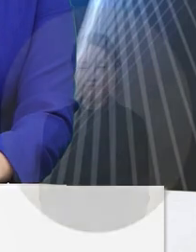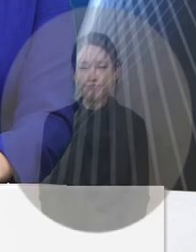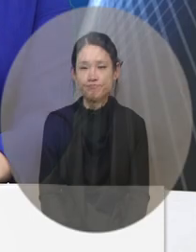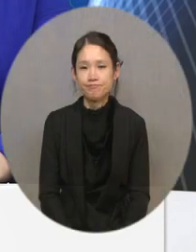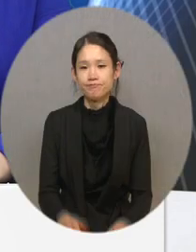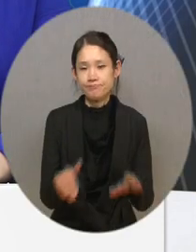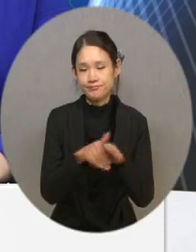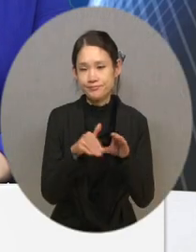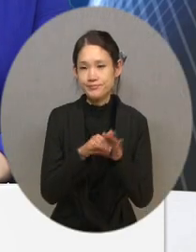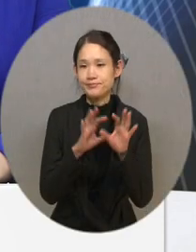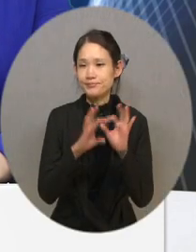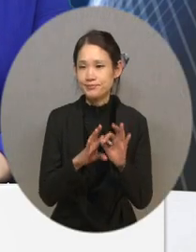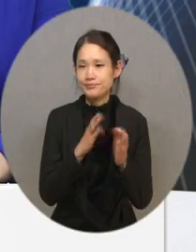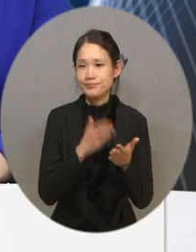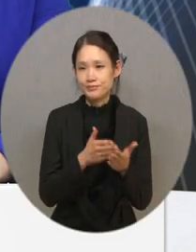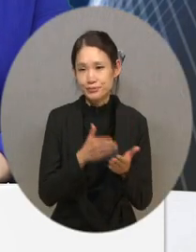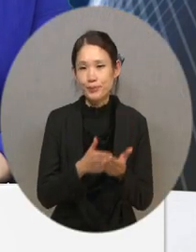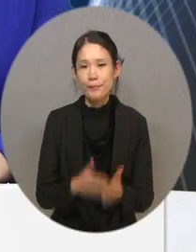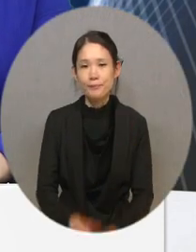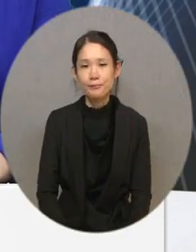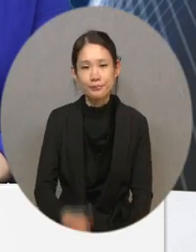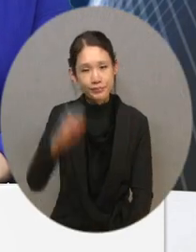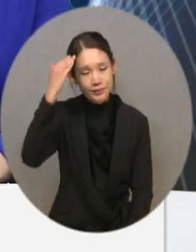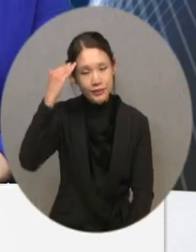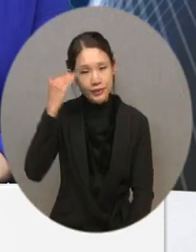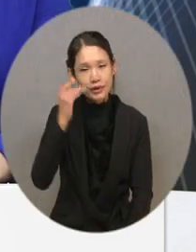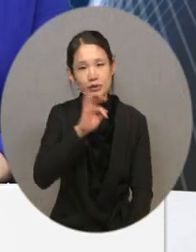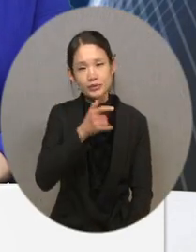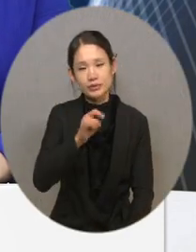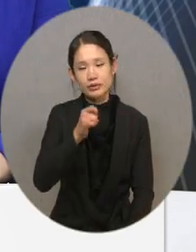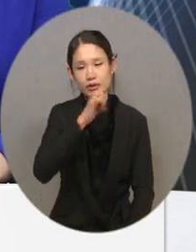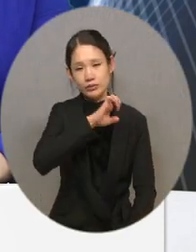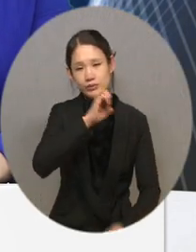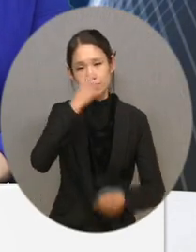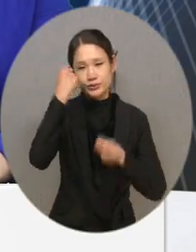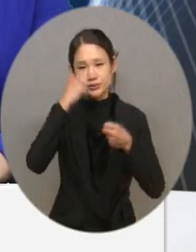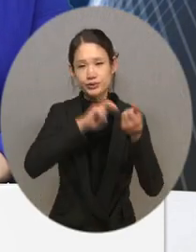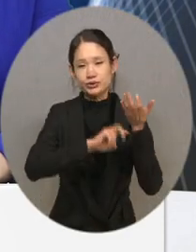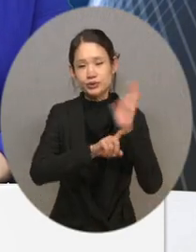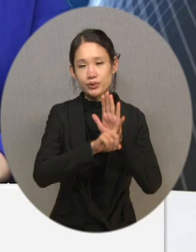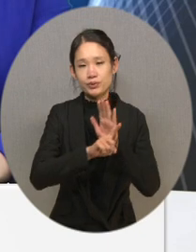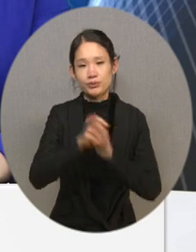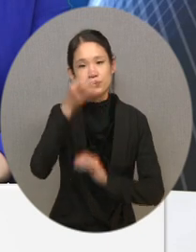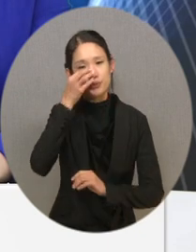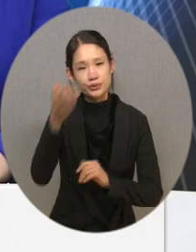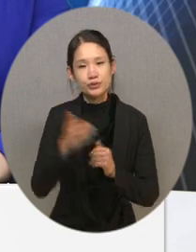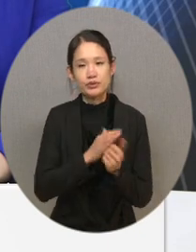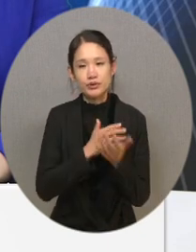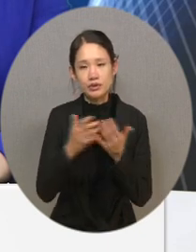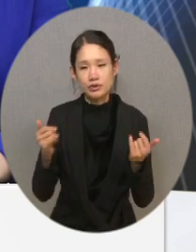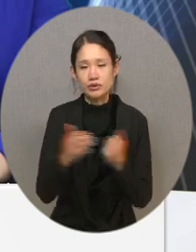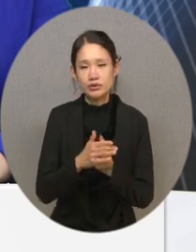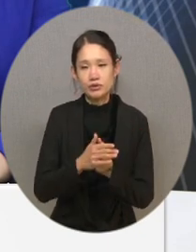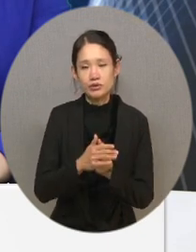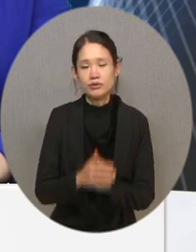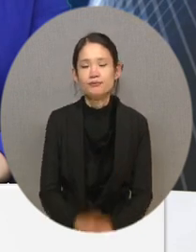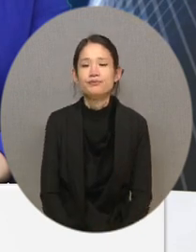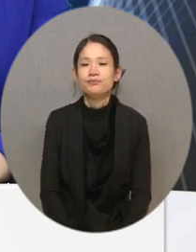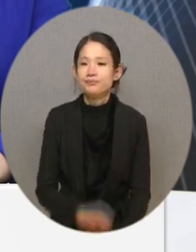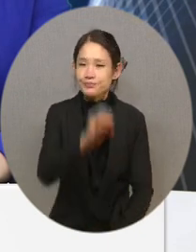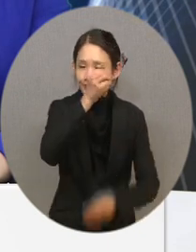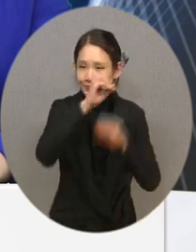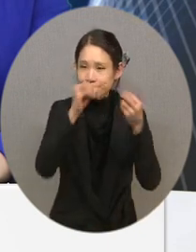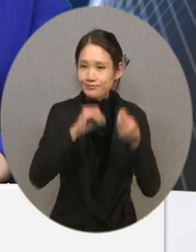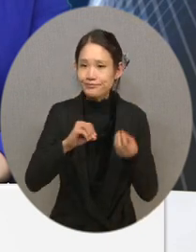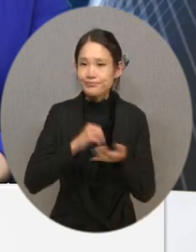이어서 문화가 소식입니다. 한국민화뮤지엄에 전시된 봅작가의 비정형 도자기 작품들은